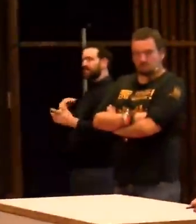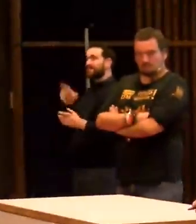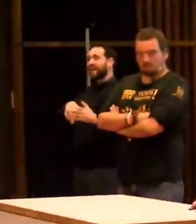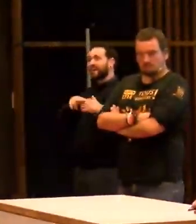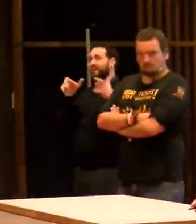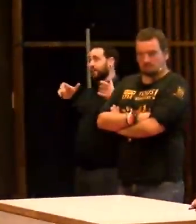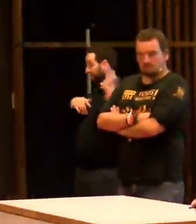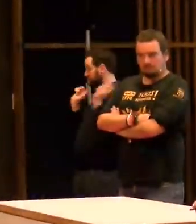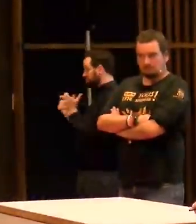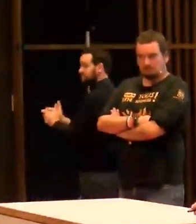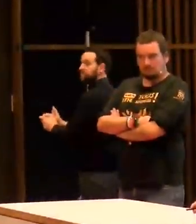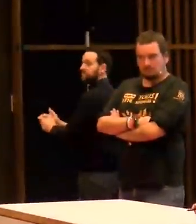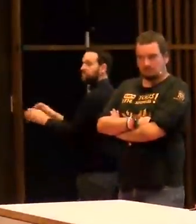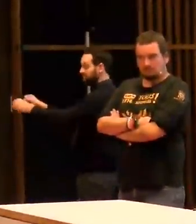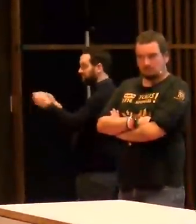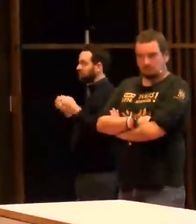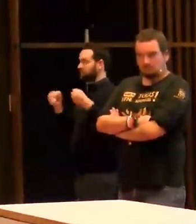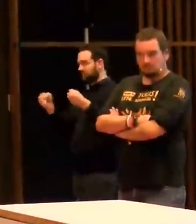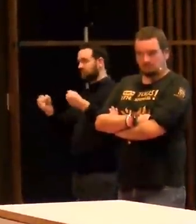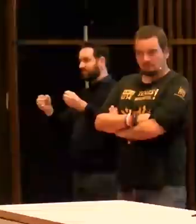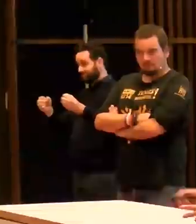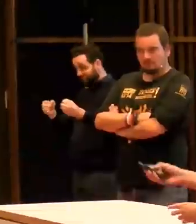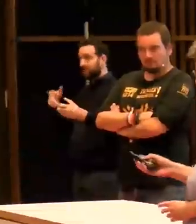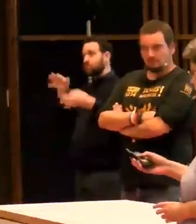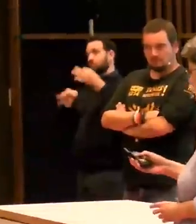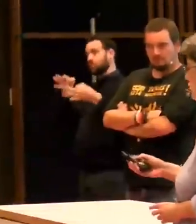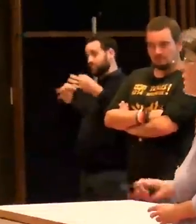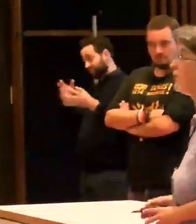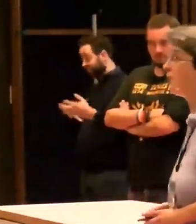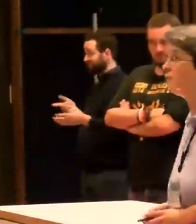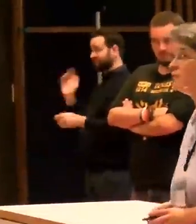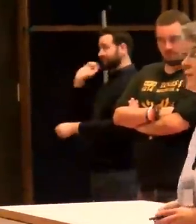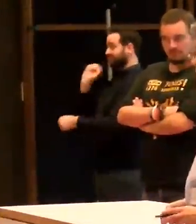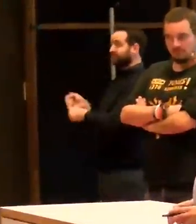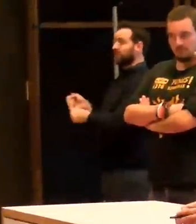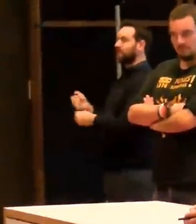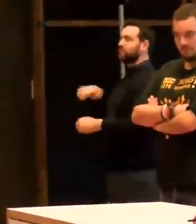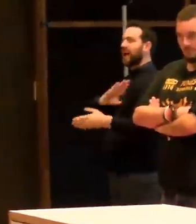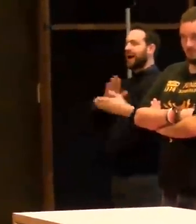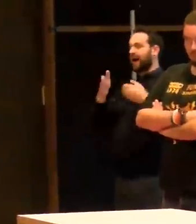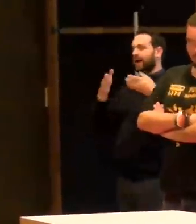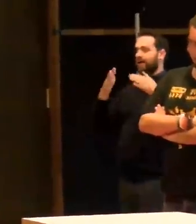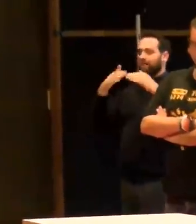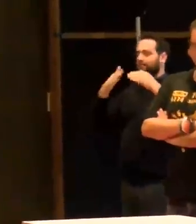été récemment condamnés pour violation de domicile. Ça ne va pas nous arrêter.